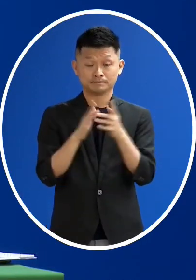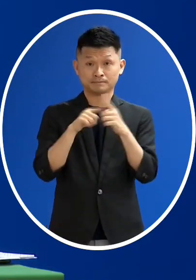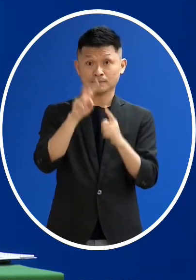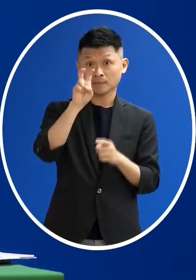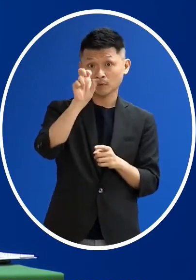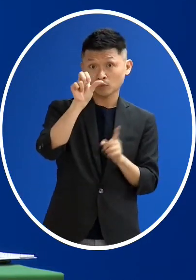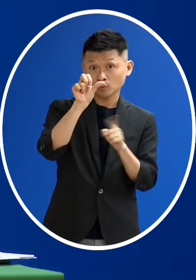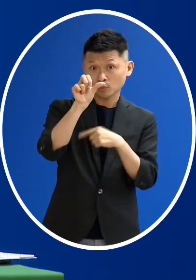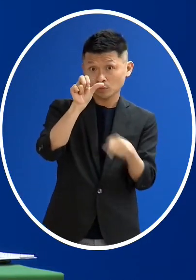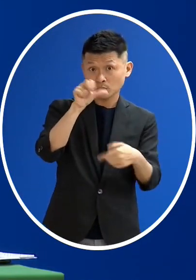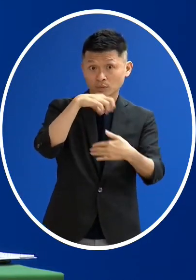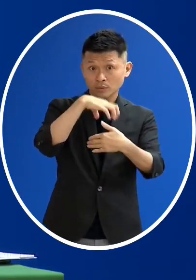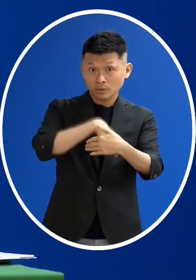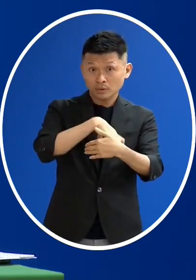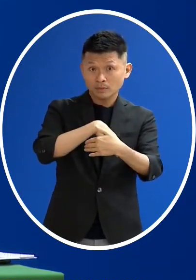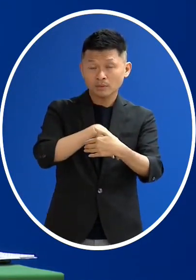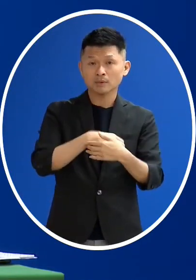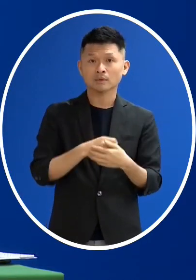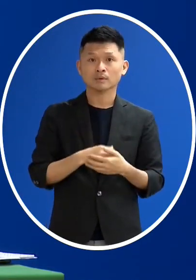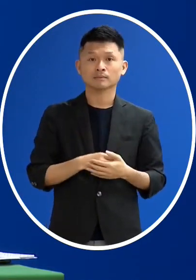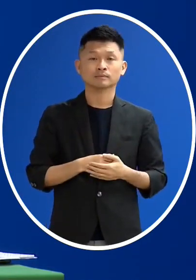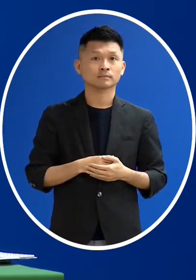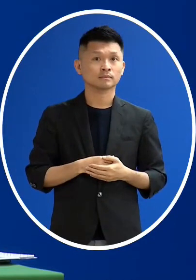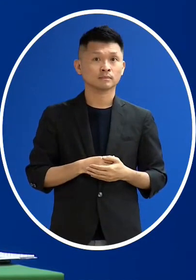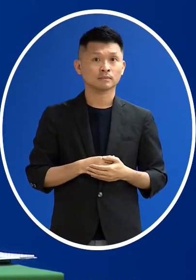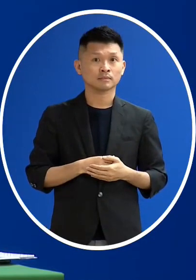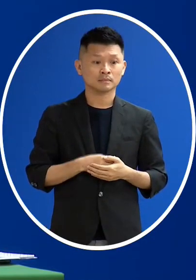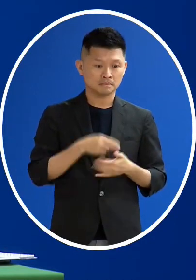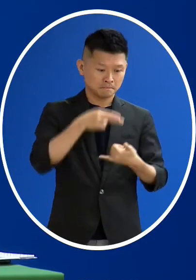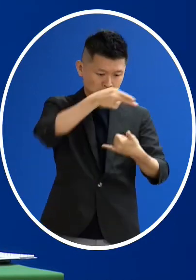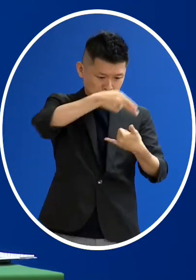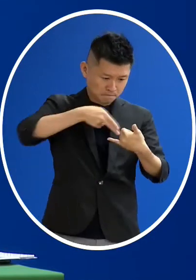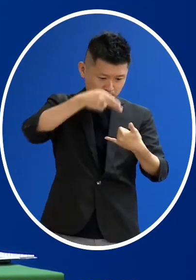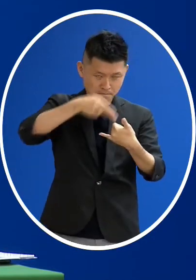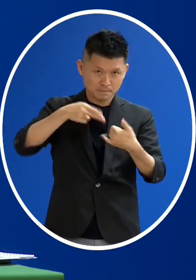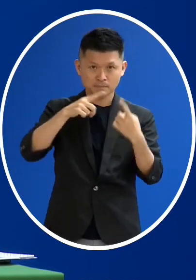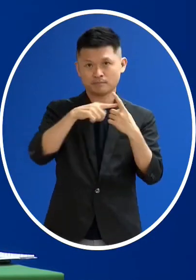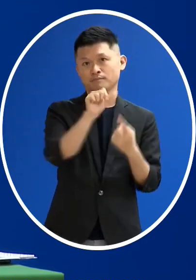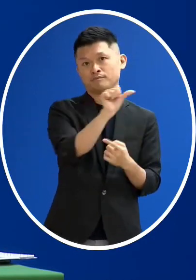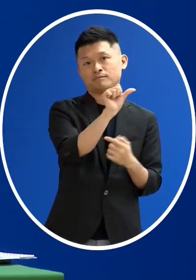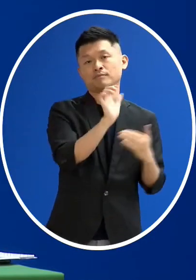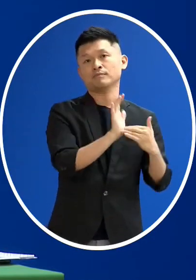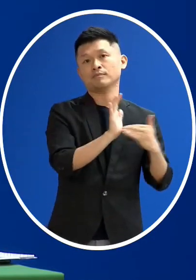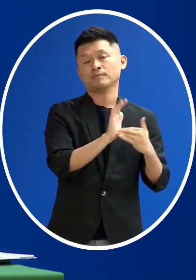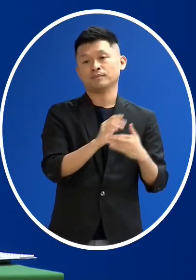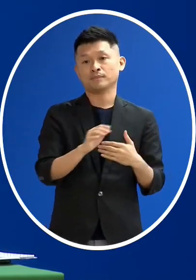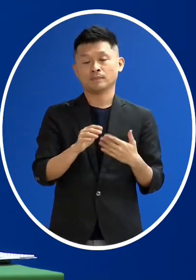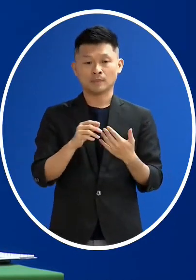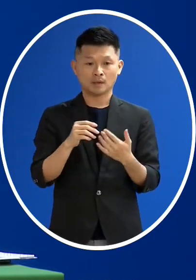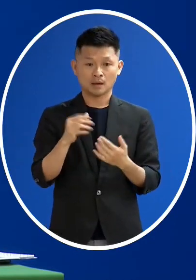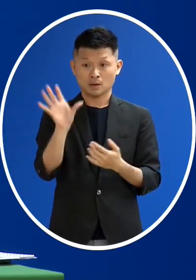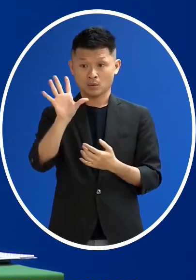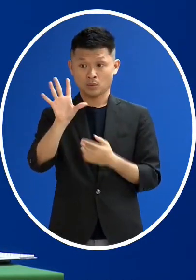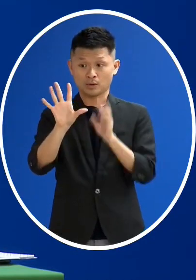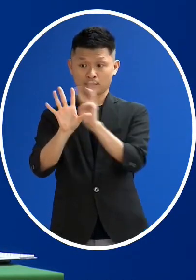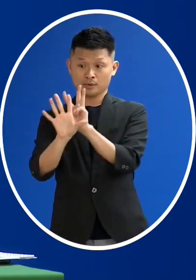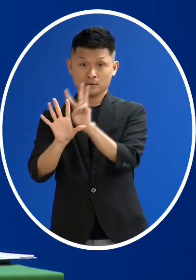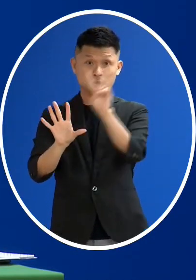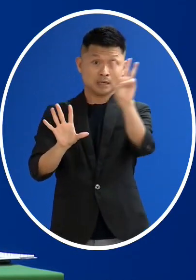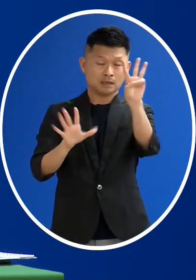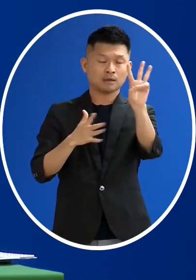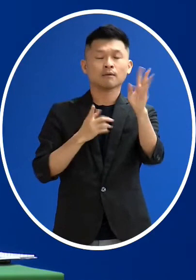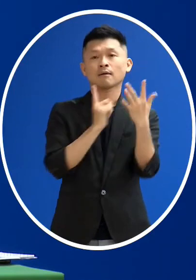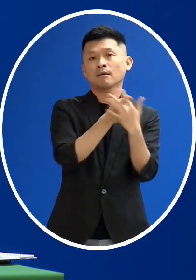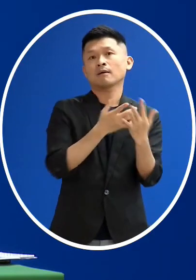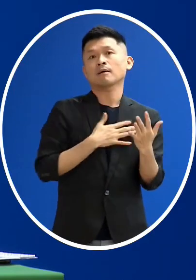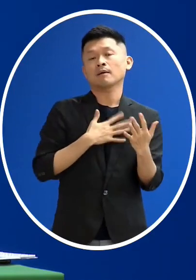经进行解剖了5位，那有3位啊、哦，我们已经知道结果。那其中有